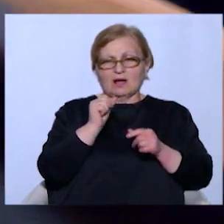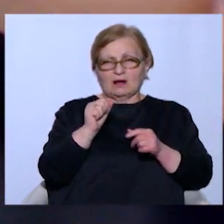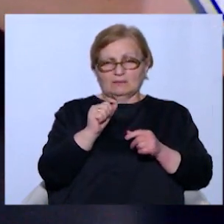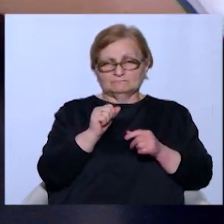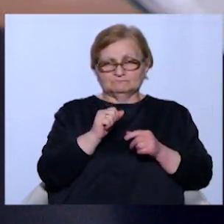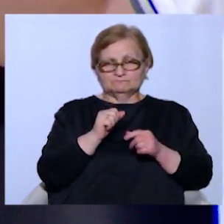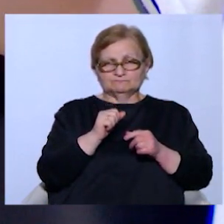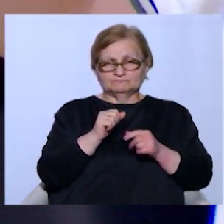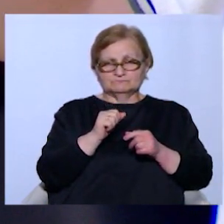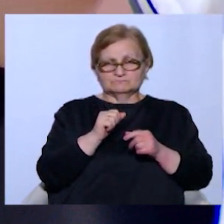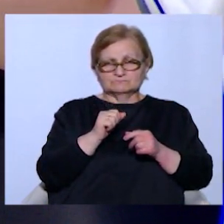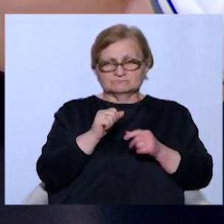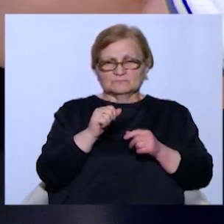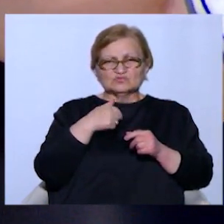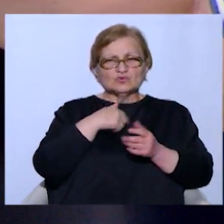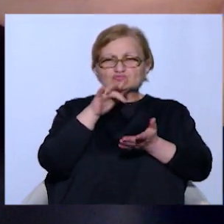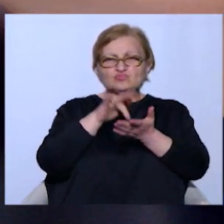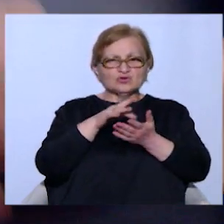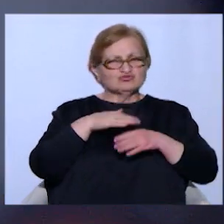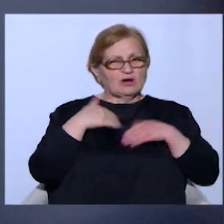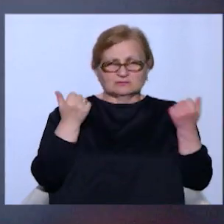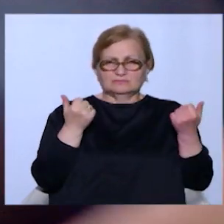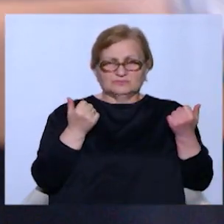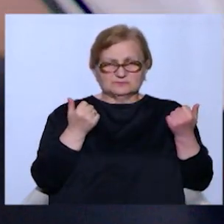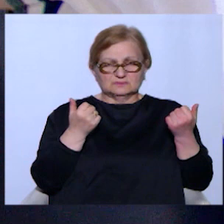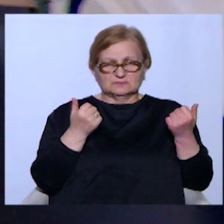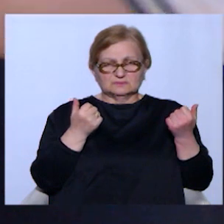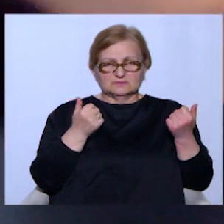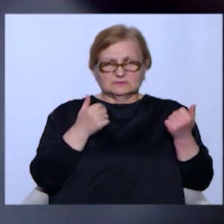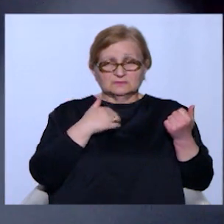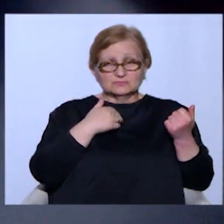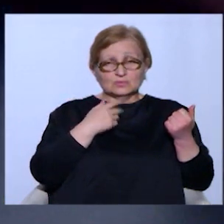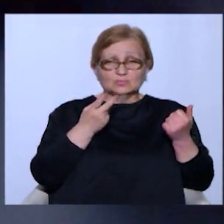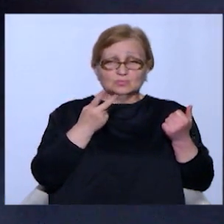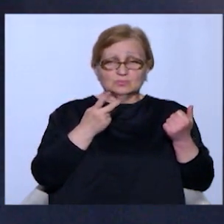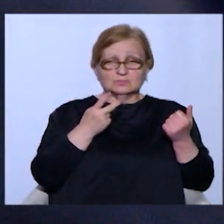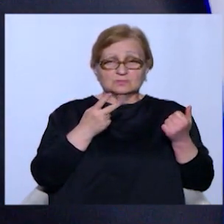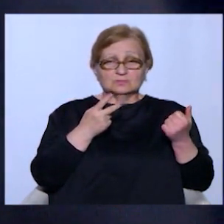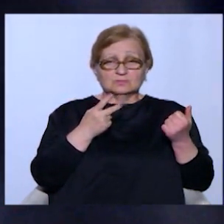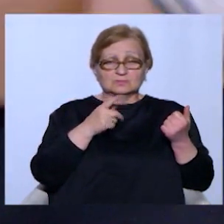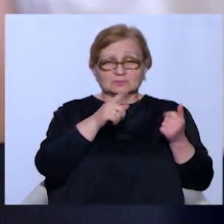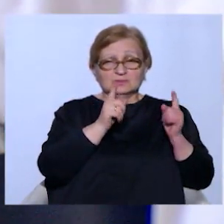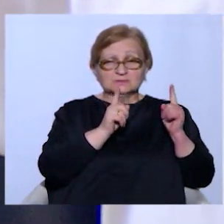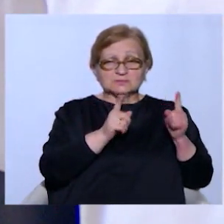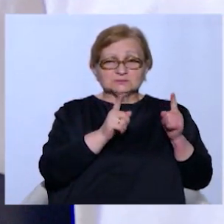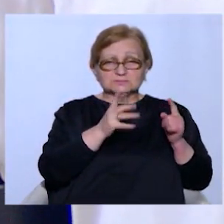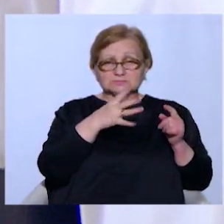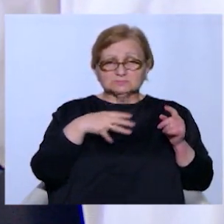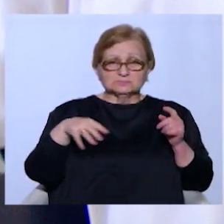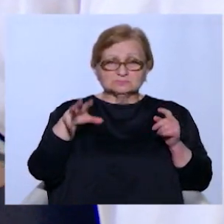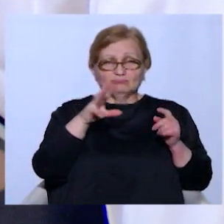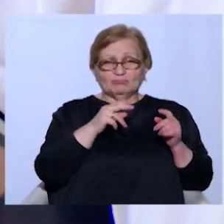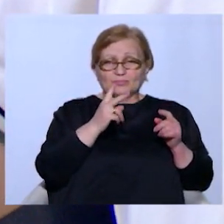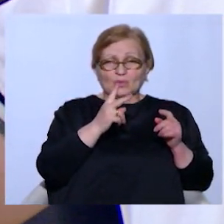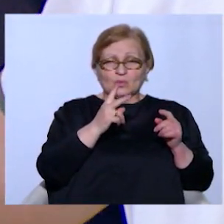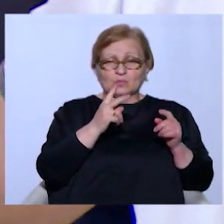ჩვენ არ გვინდა რომ მოხვდეთ აქ. ესე იგი შესაძლებელია რომ ჩვენთვის ხელშემწყობი სიგრძე, ხო, მთლიანი სიგრძე გამოდის